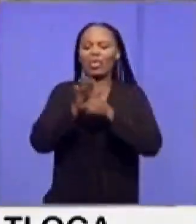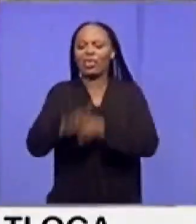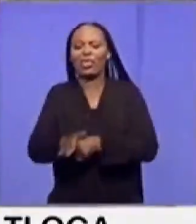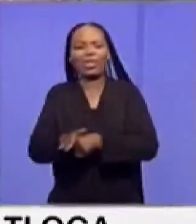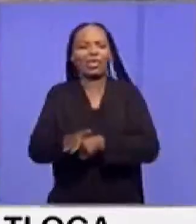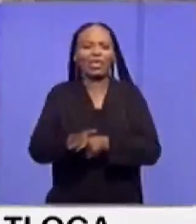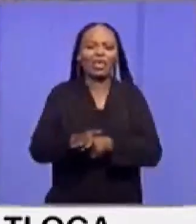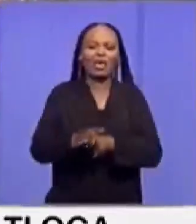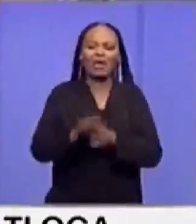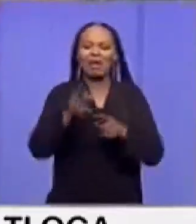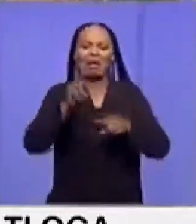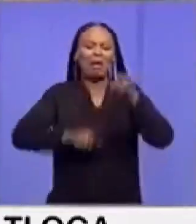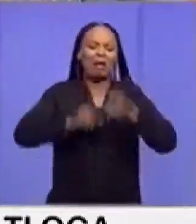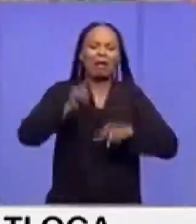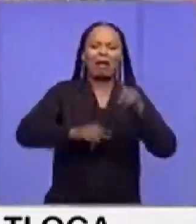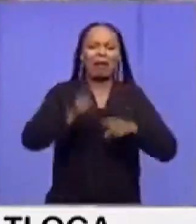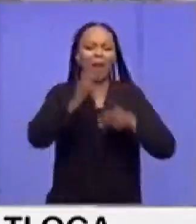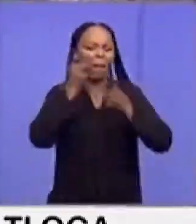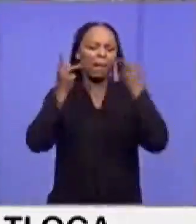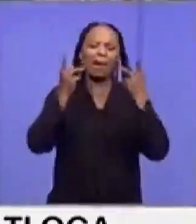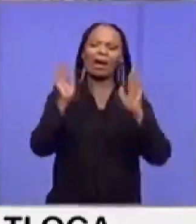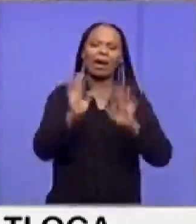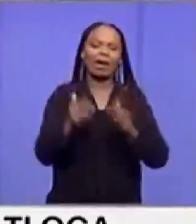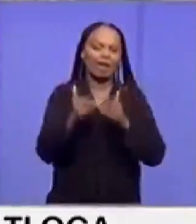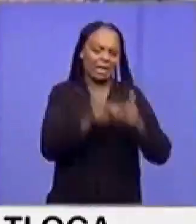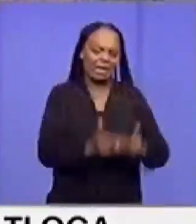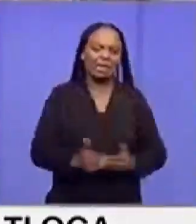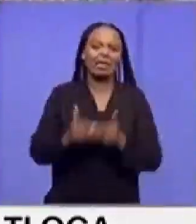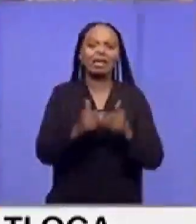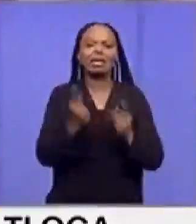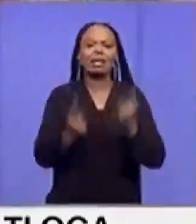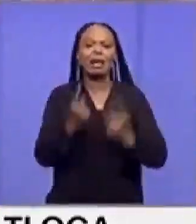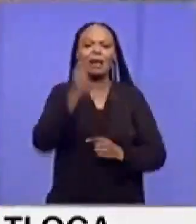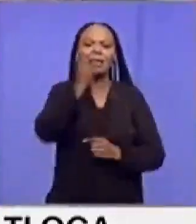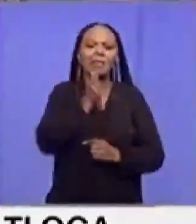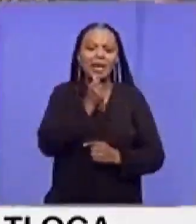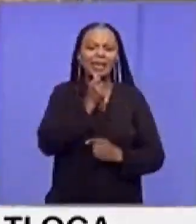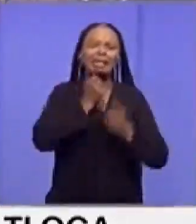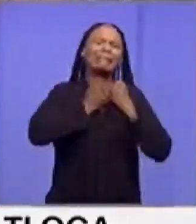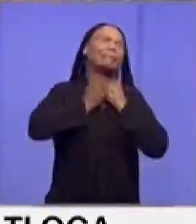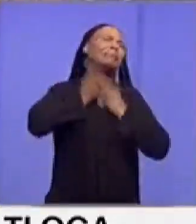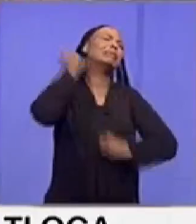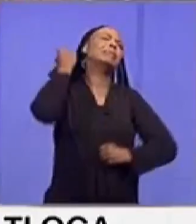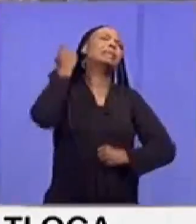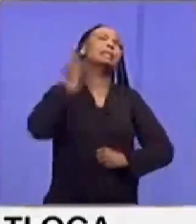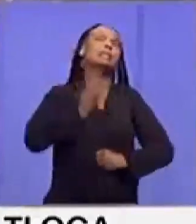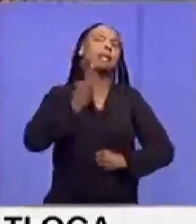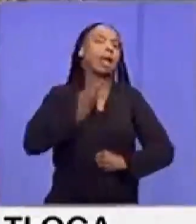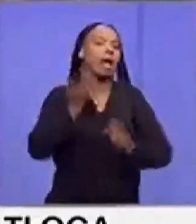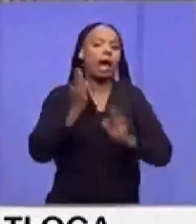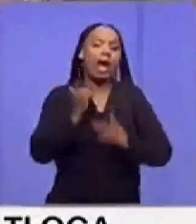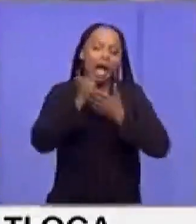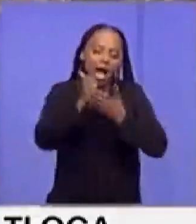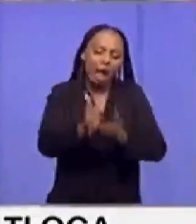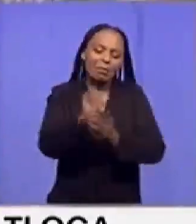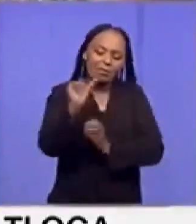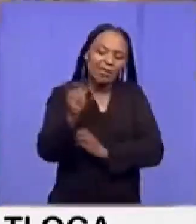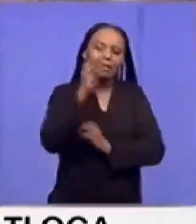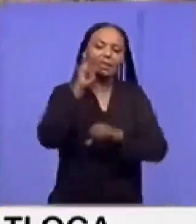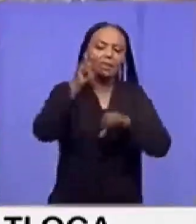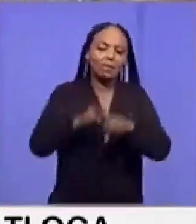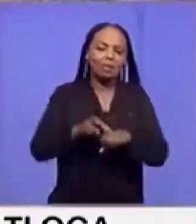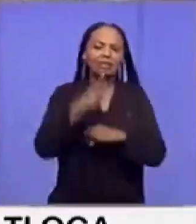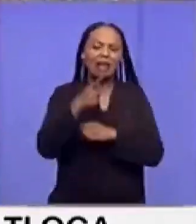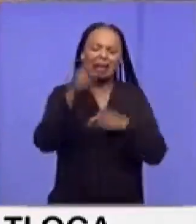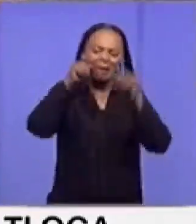dikgontse re phedišane gabotse se solo ko re phedišane gabotse le gore banna ba se ka ba kitimela go tepolaya ba ke ba nyaka thuso ba se ka re monna ke